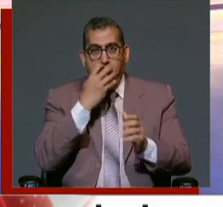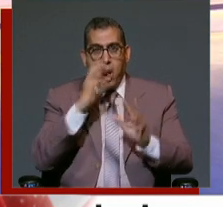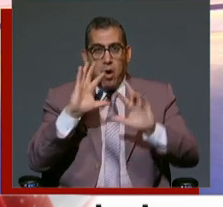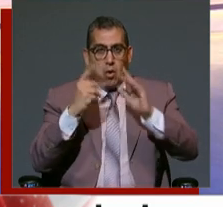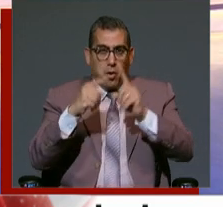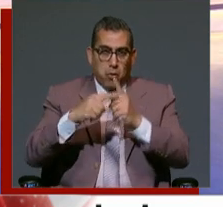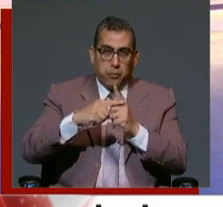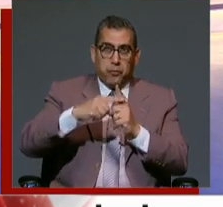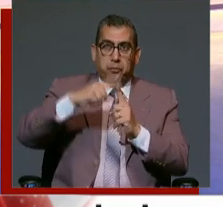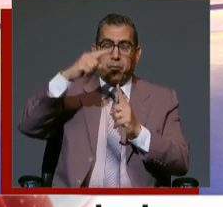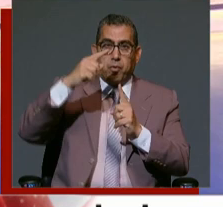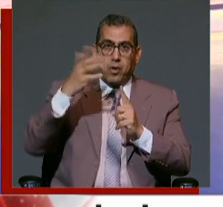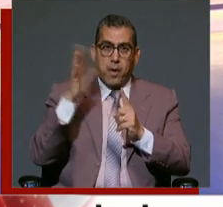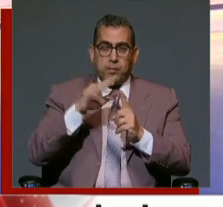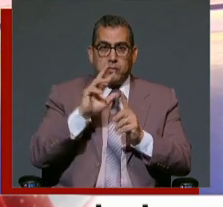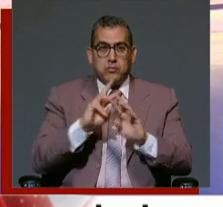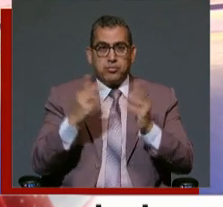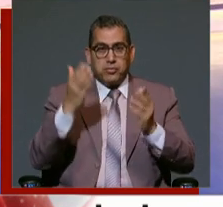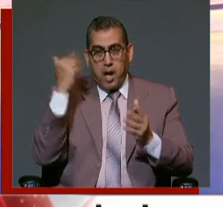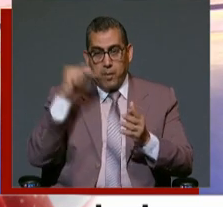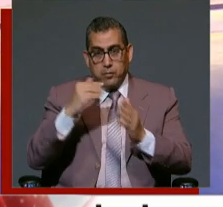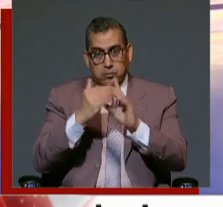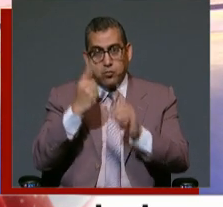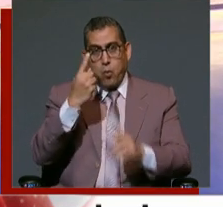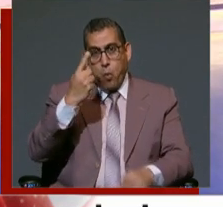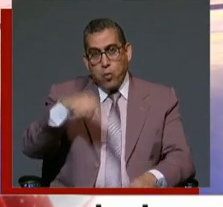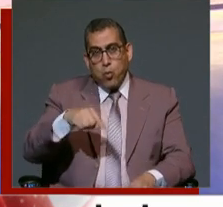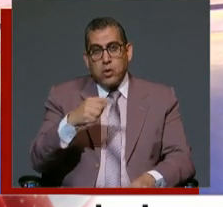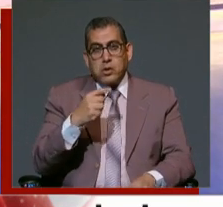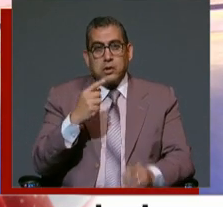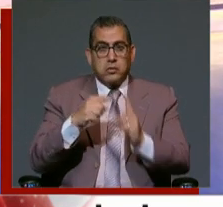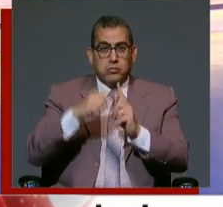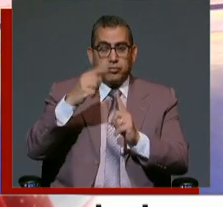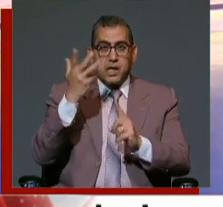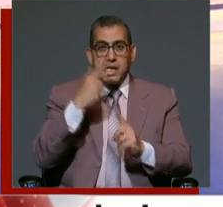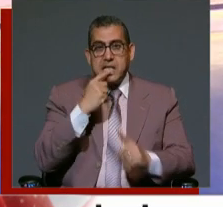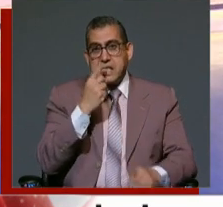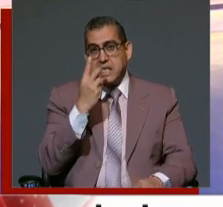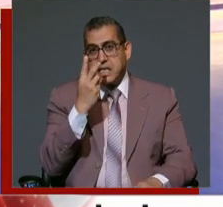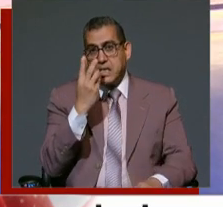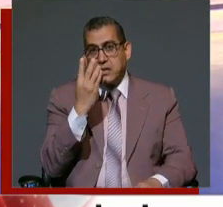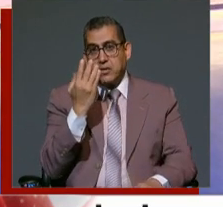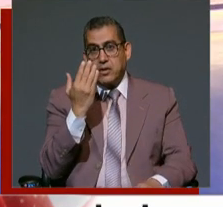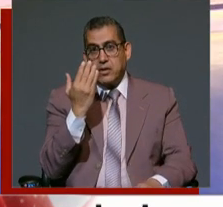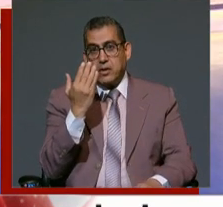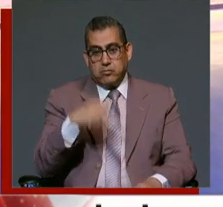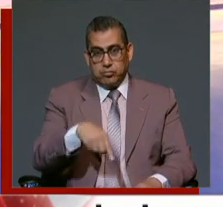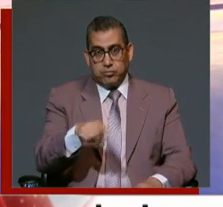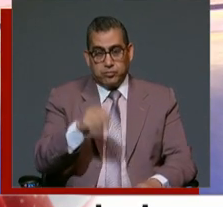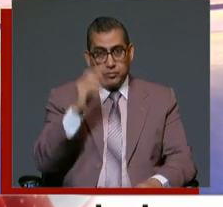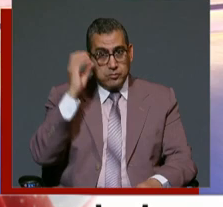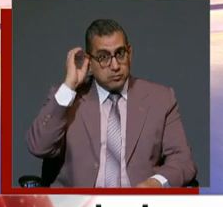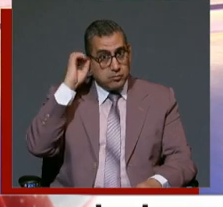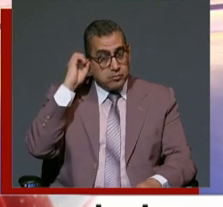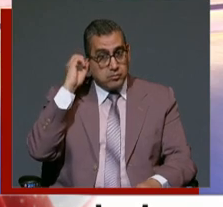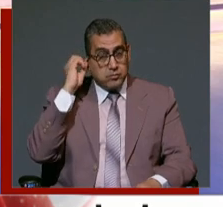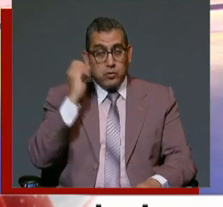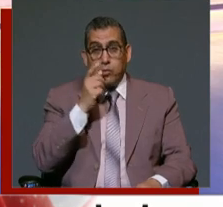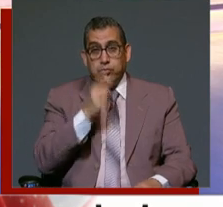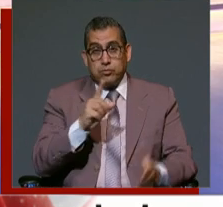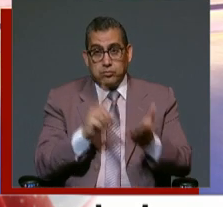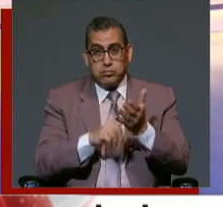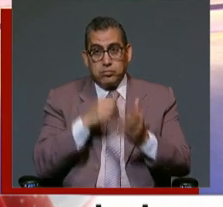المناخ بأكثر ارتفاعا من درجة ونصف فقط خلال السنوات القادمة، لأنه بالفعل بدأت